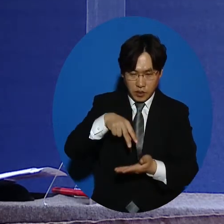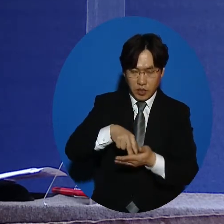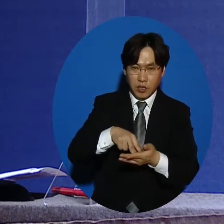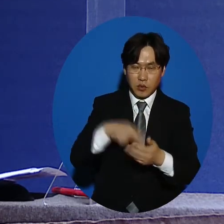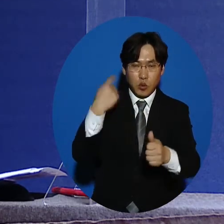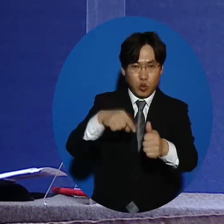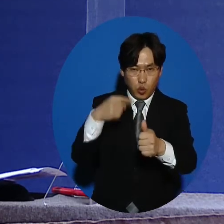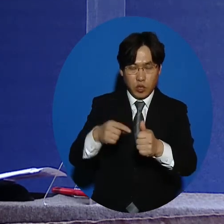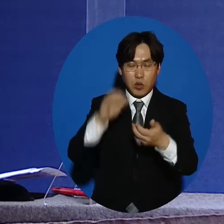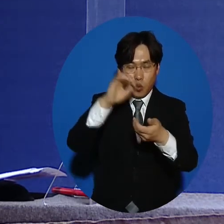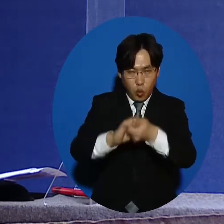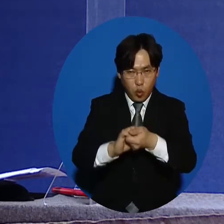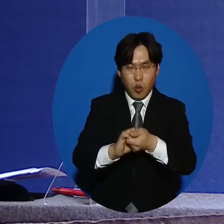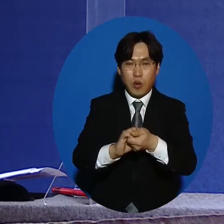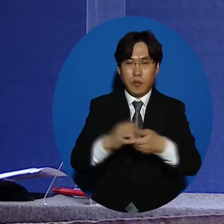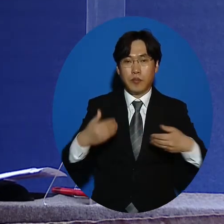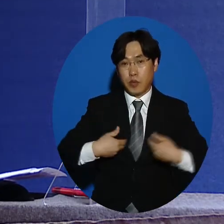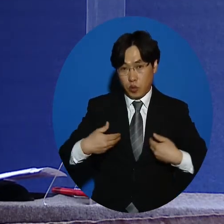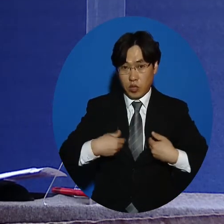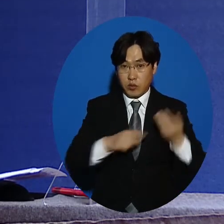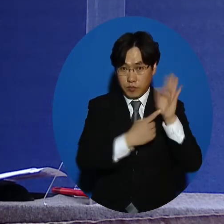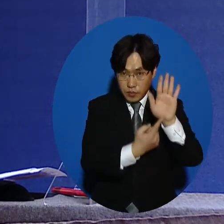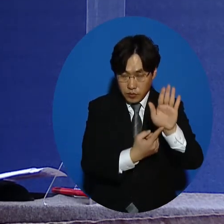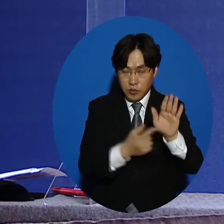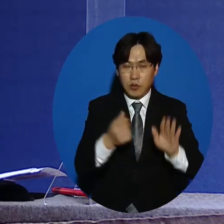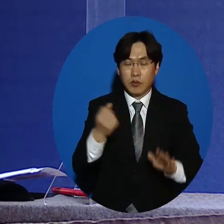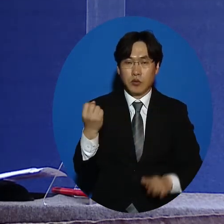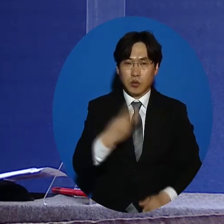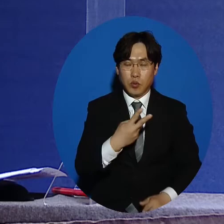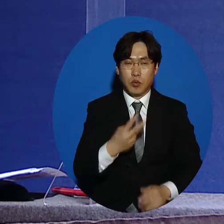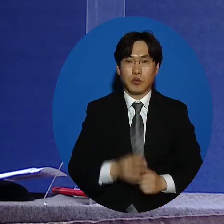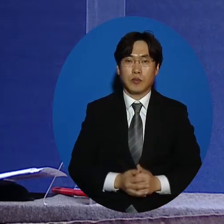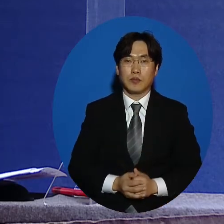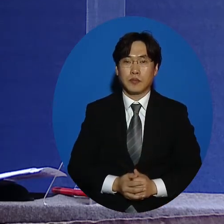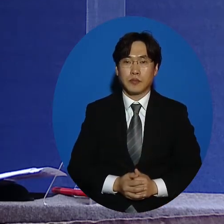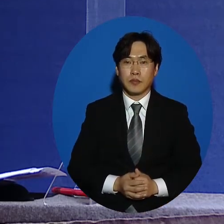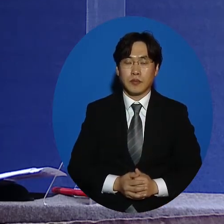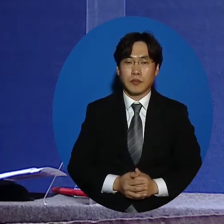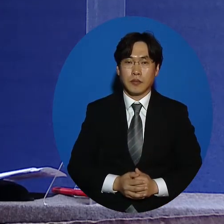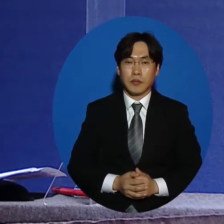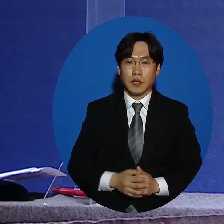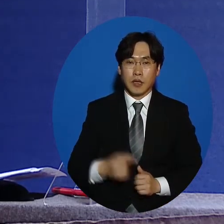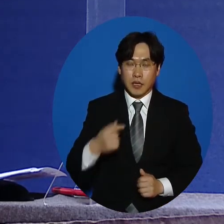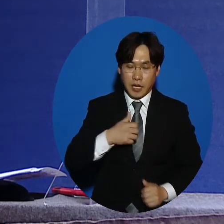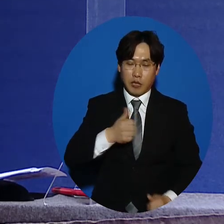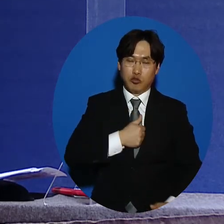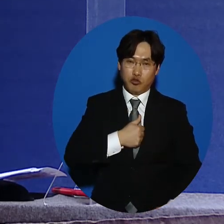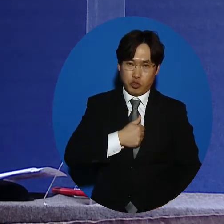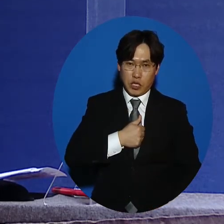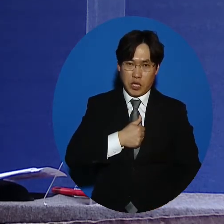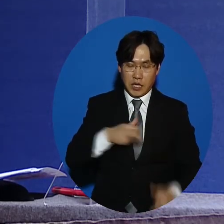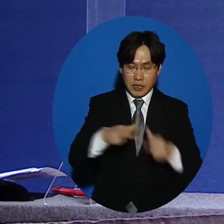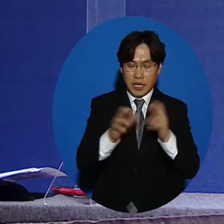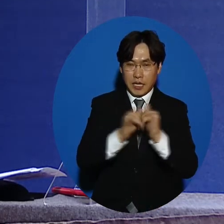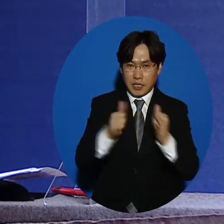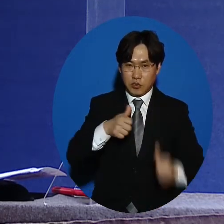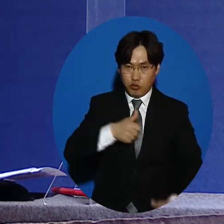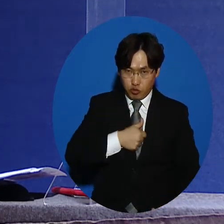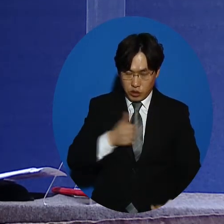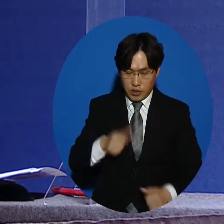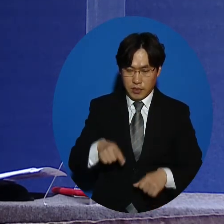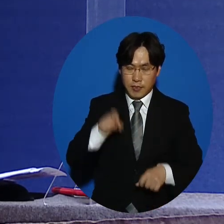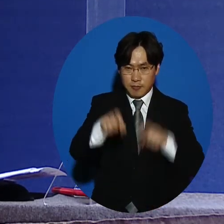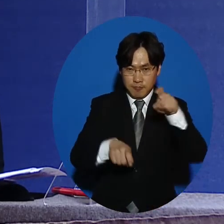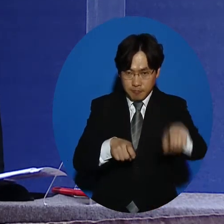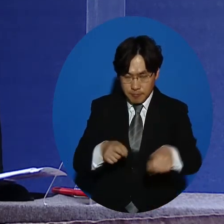걸 제시해 주셨고요. 또 그러하되 본인이 주체가 돼서 그러니까 본인의